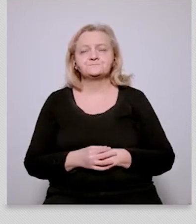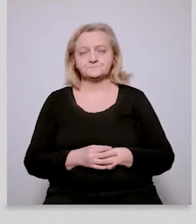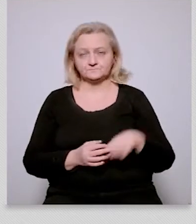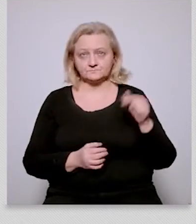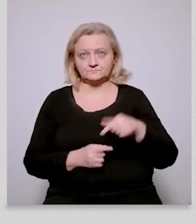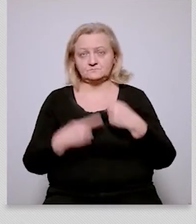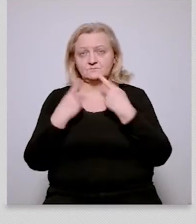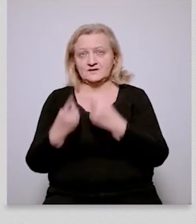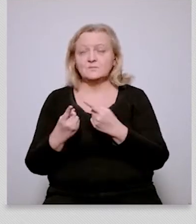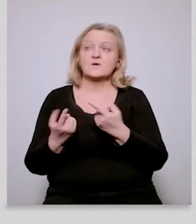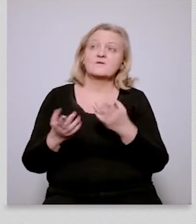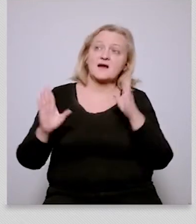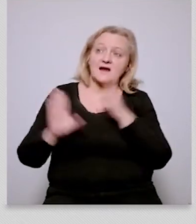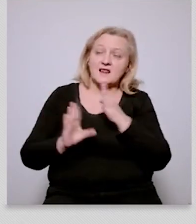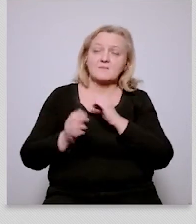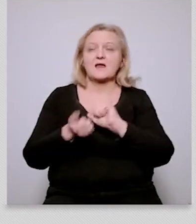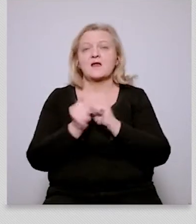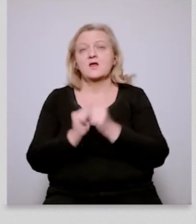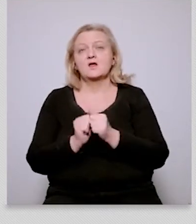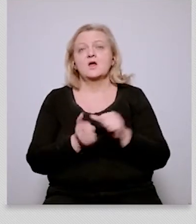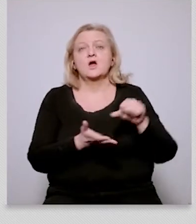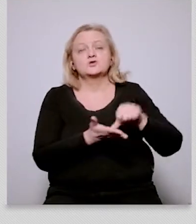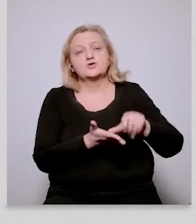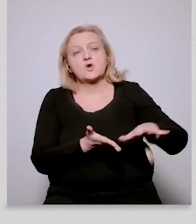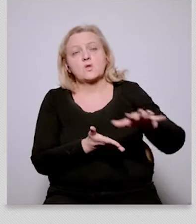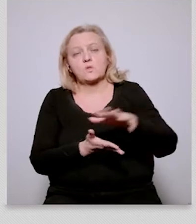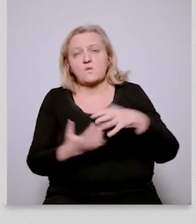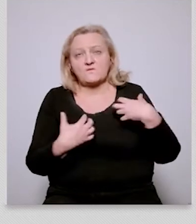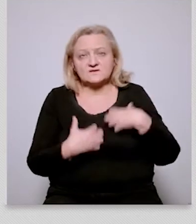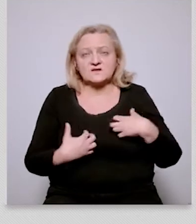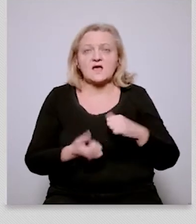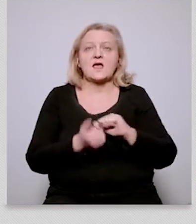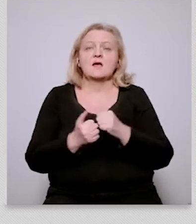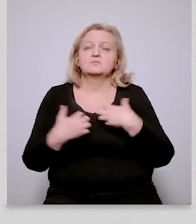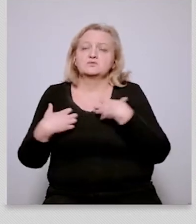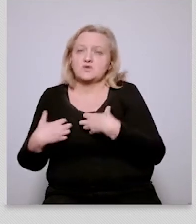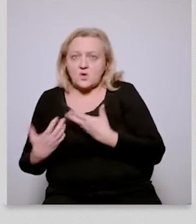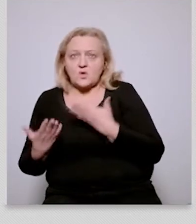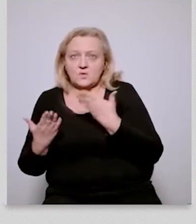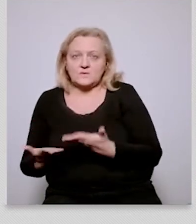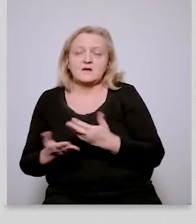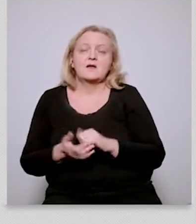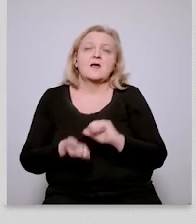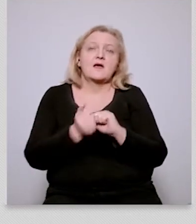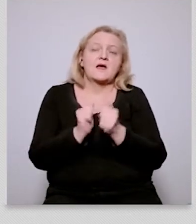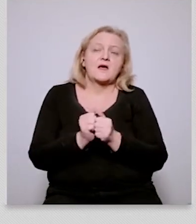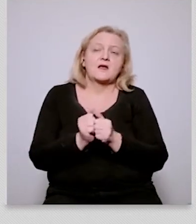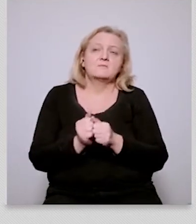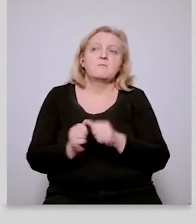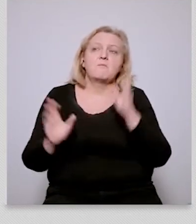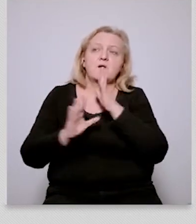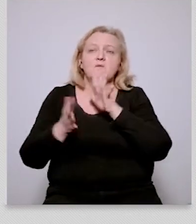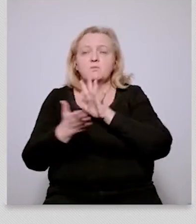mówić o klimacie, albo o środowisku, albo o przyrodzie, albo o zanieczyszczeniu